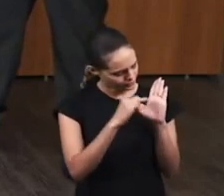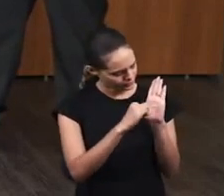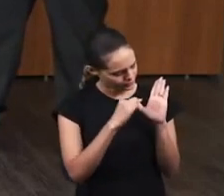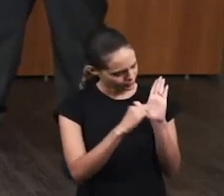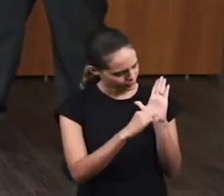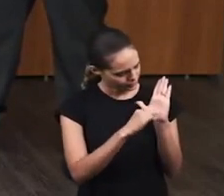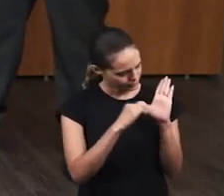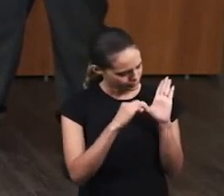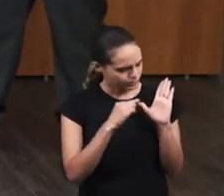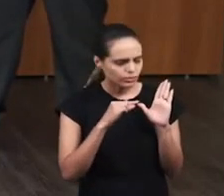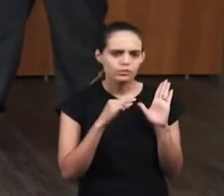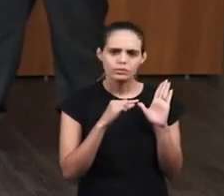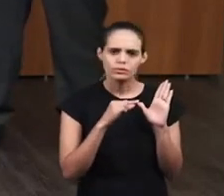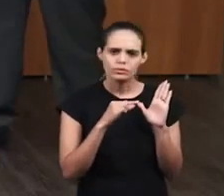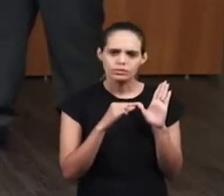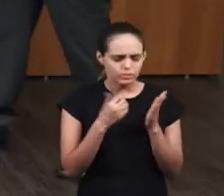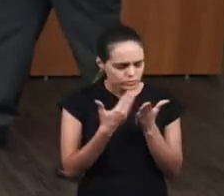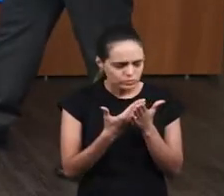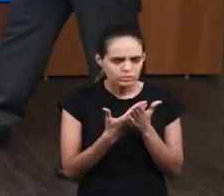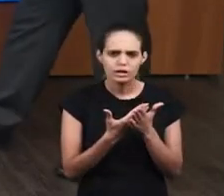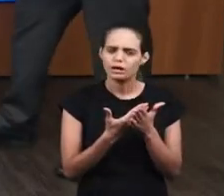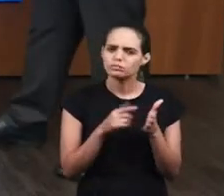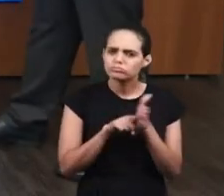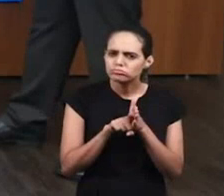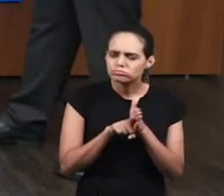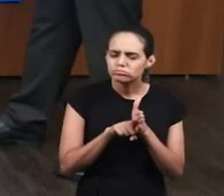Wie wunderbar, welch Prophetie.